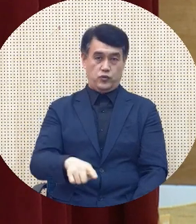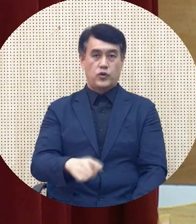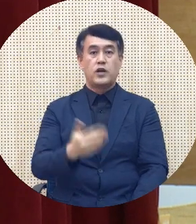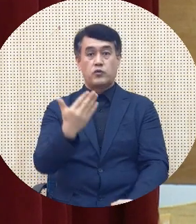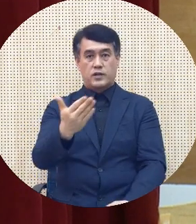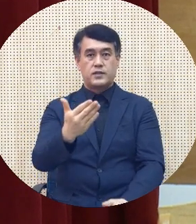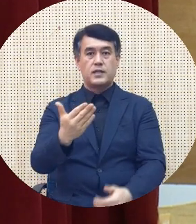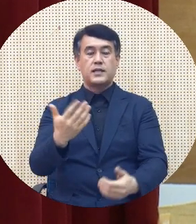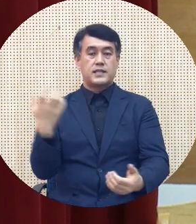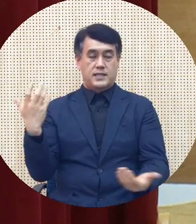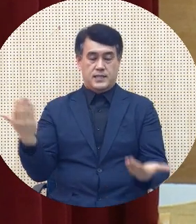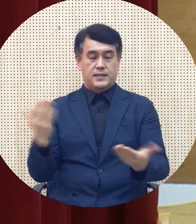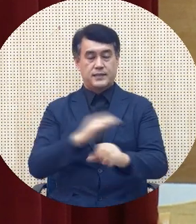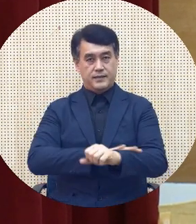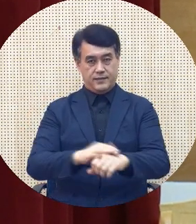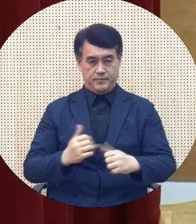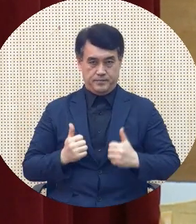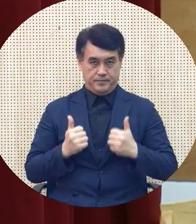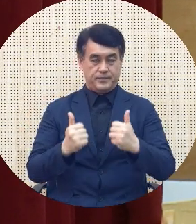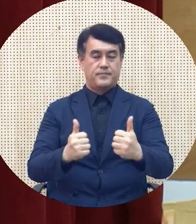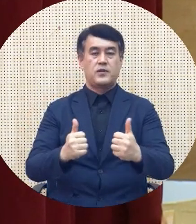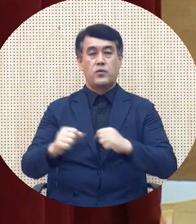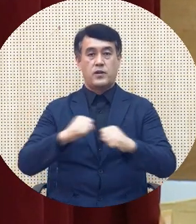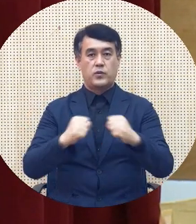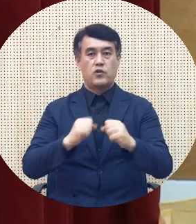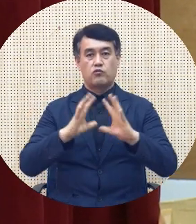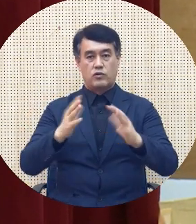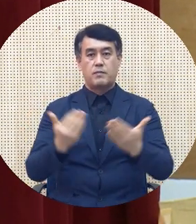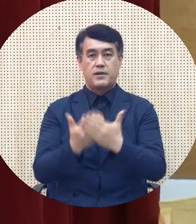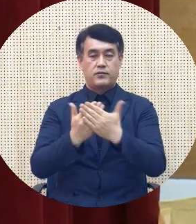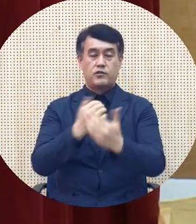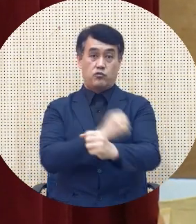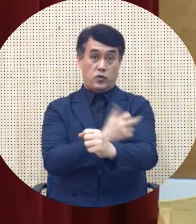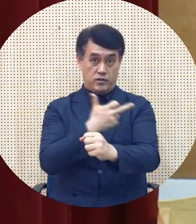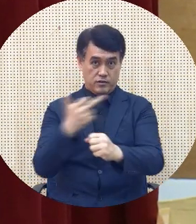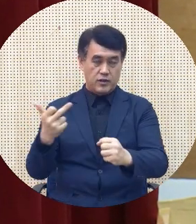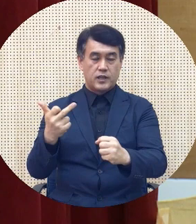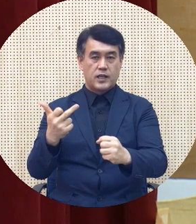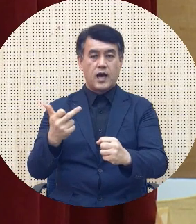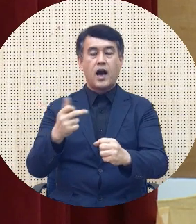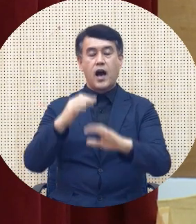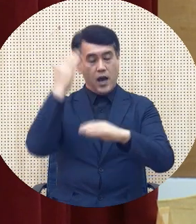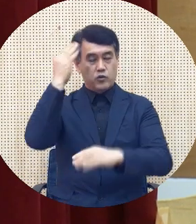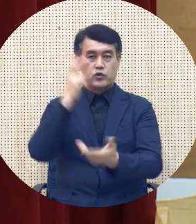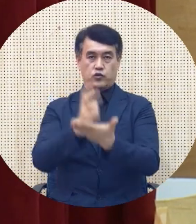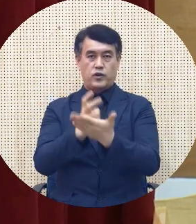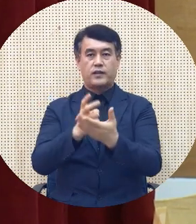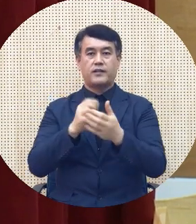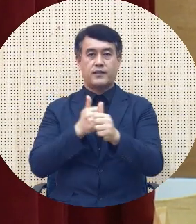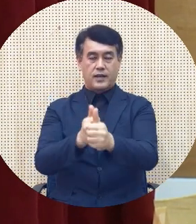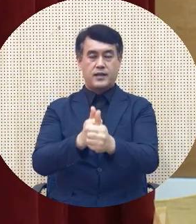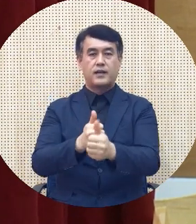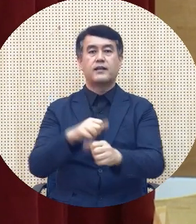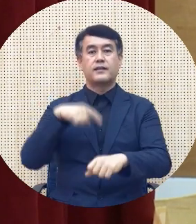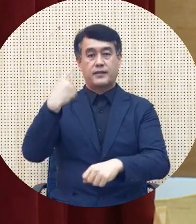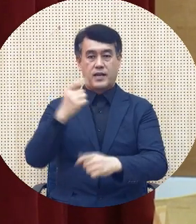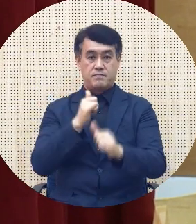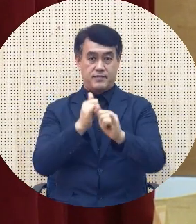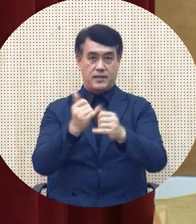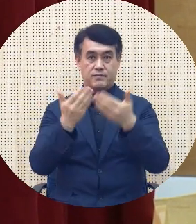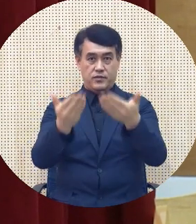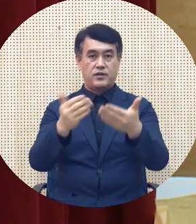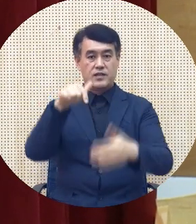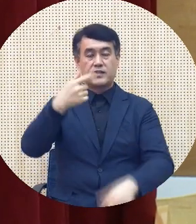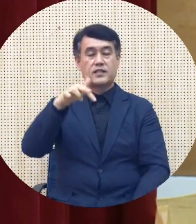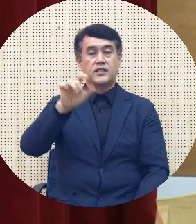직무를 성실히 수행해 국가 사회 발전에 크게 이바지하였으므로 대한민국 헌법에 따라 다음 포장을 수여합니다. 근정